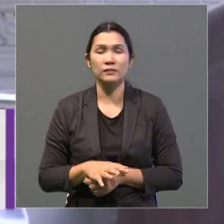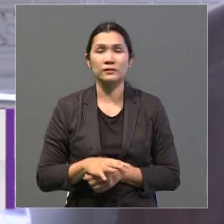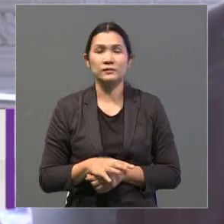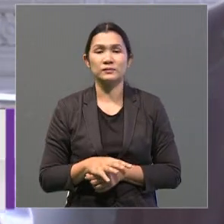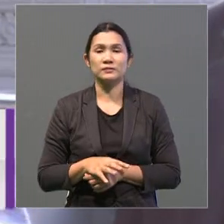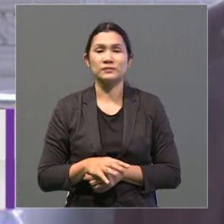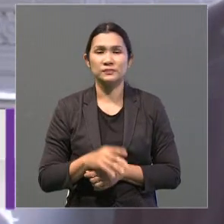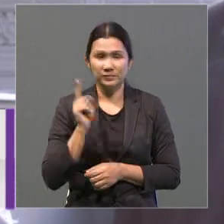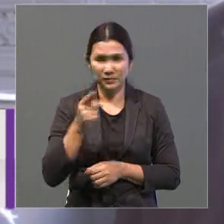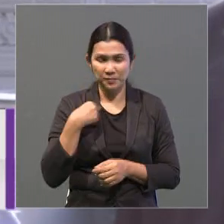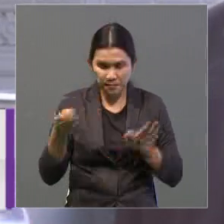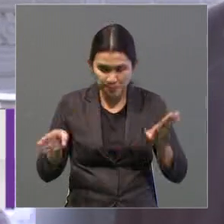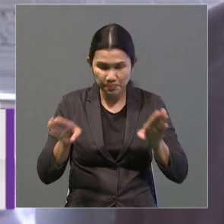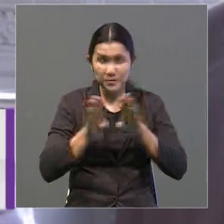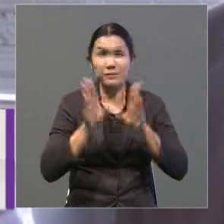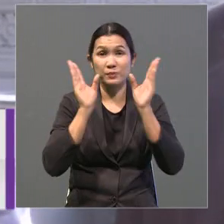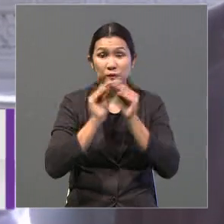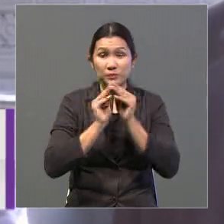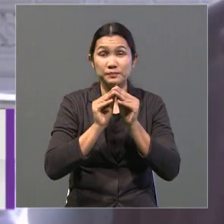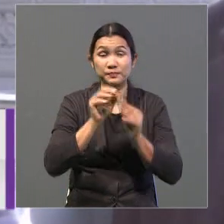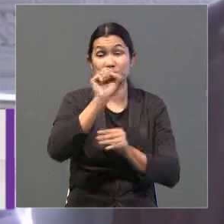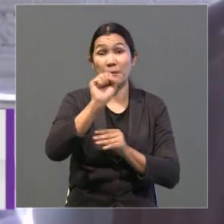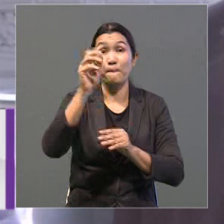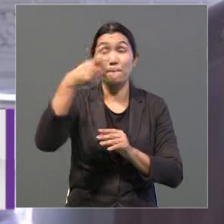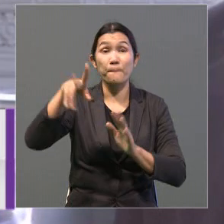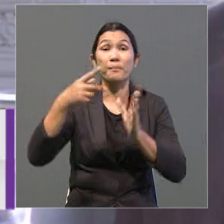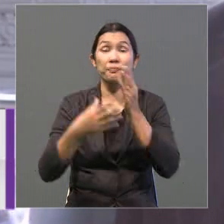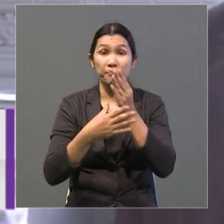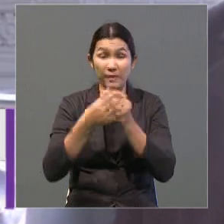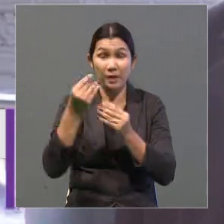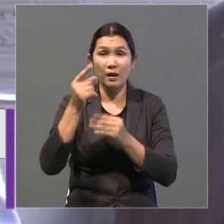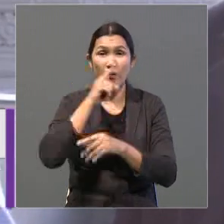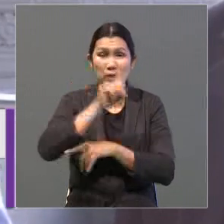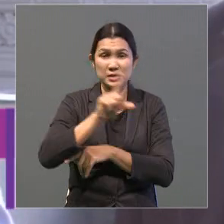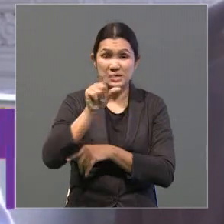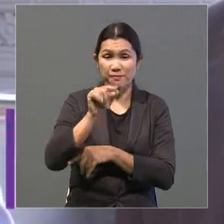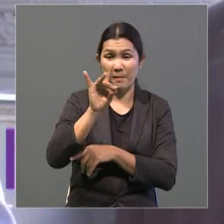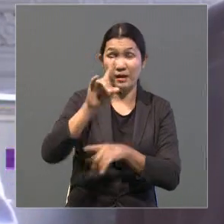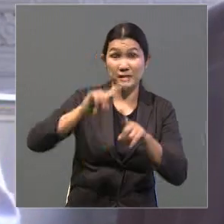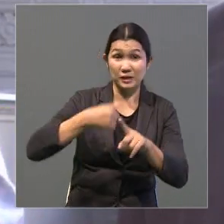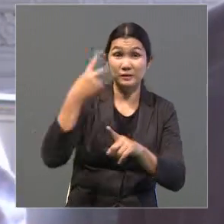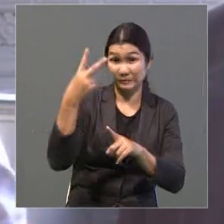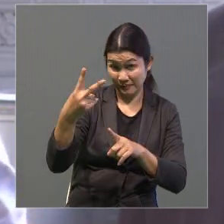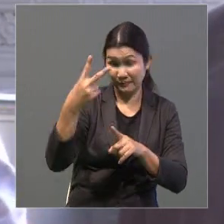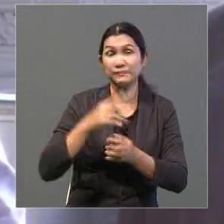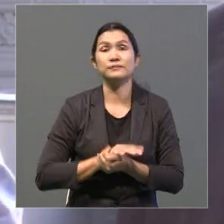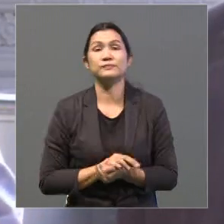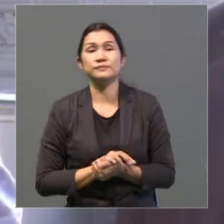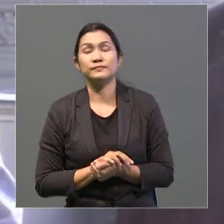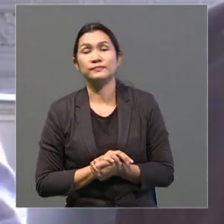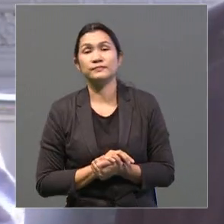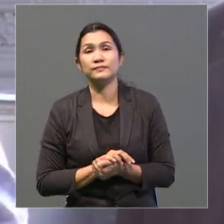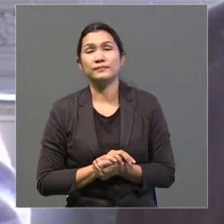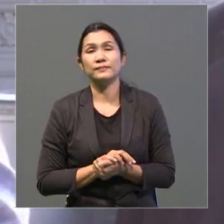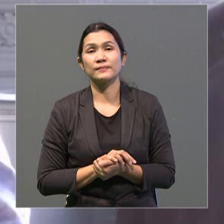ที่ปิดสมัยประชุมสภาไปแล้วนะครับสภานี้ปิดสมัยประชุมเนี่ยวันที่28กุมภานะครับเพราะฉะนั้น